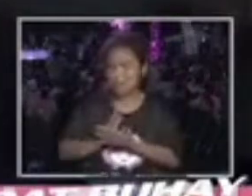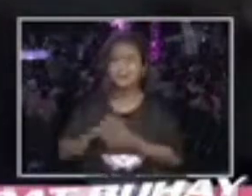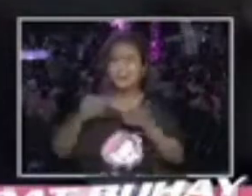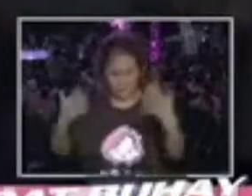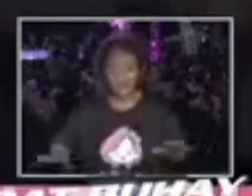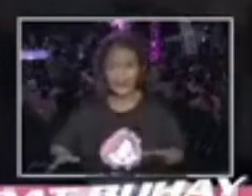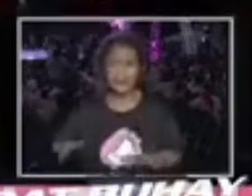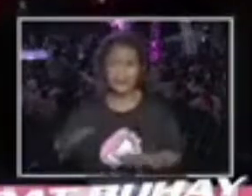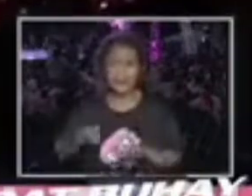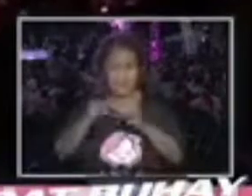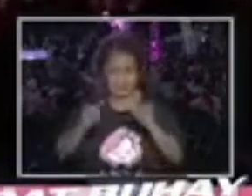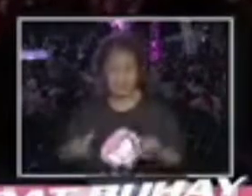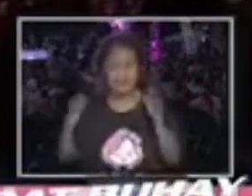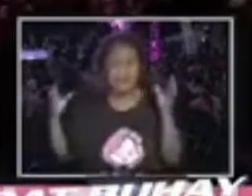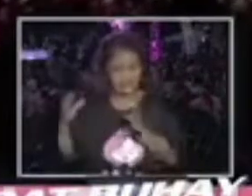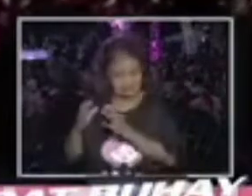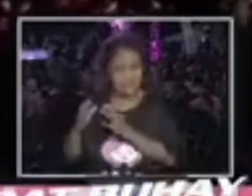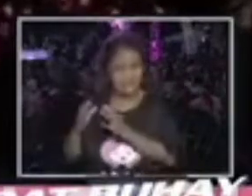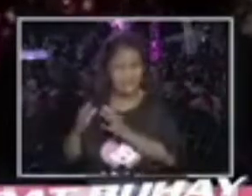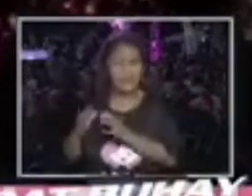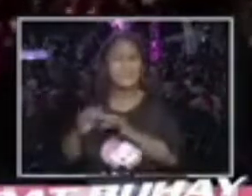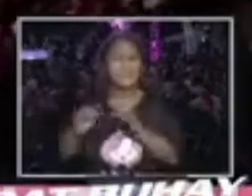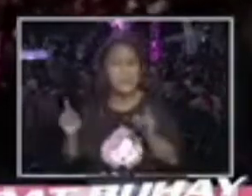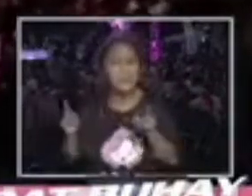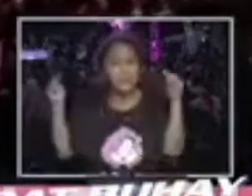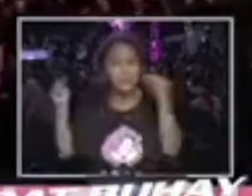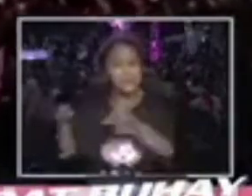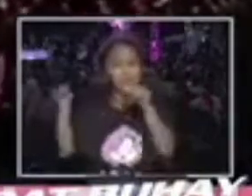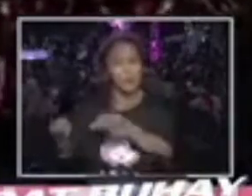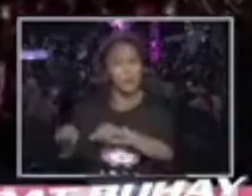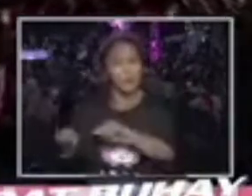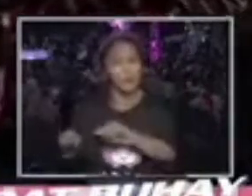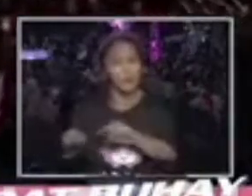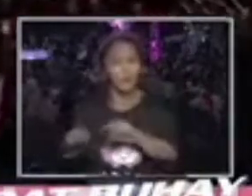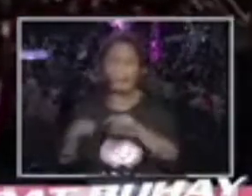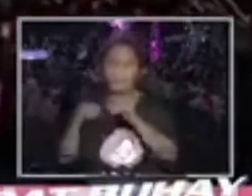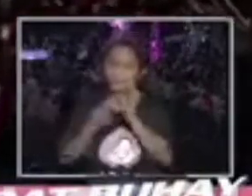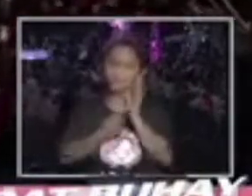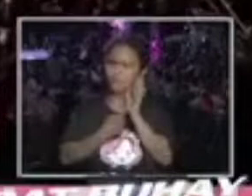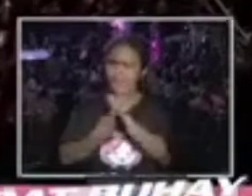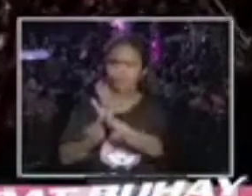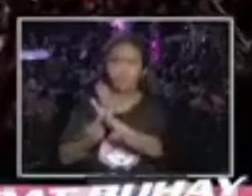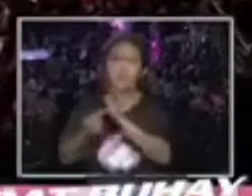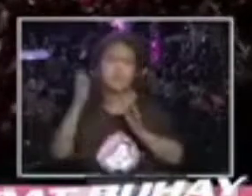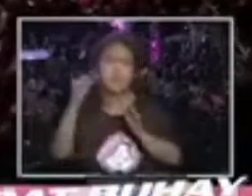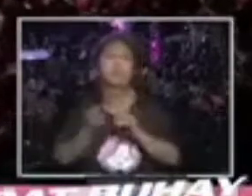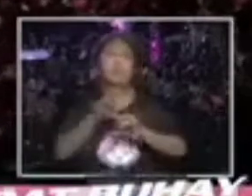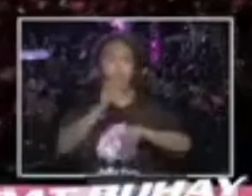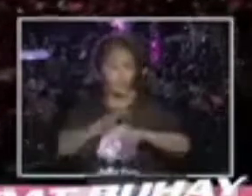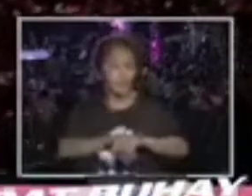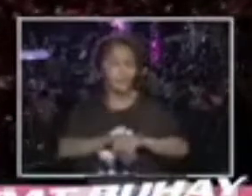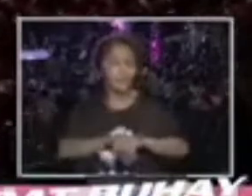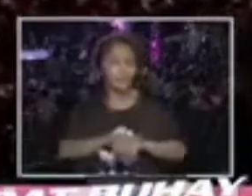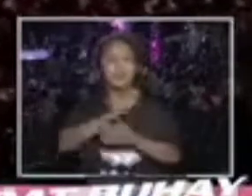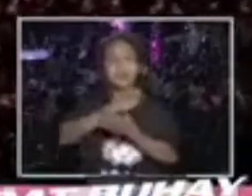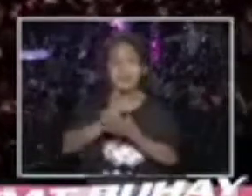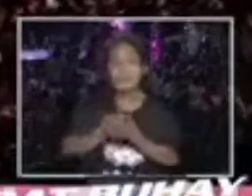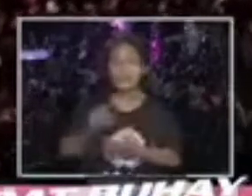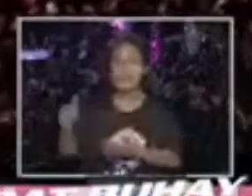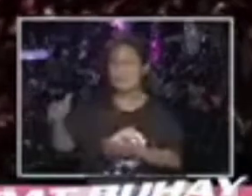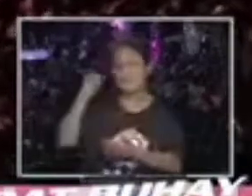ng kahanay, pero dumadalo sa rally sa unang pagkakataon. Mga